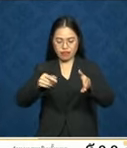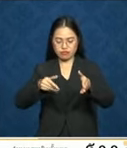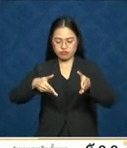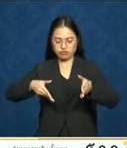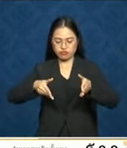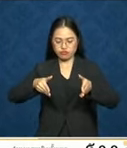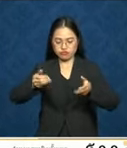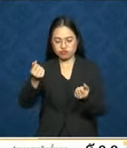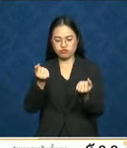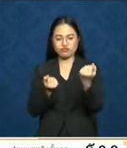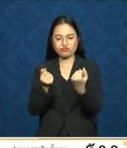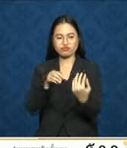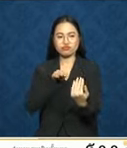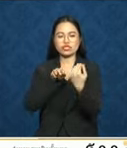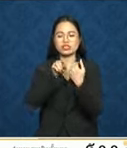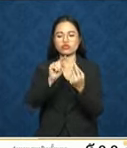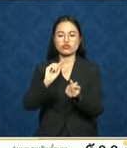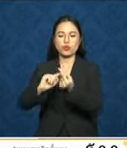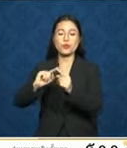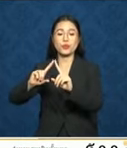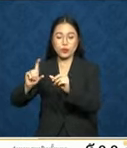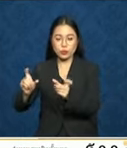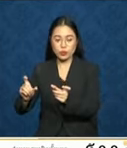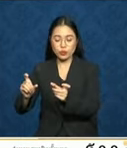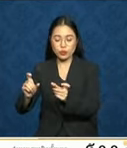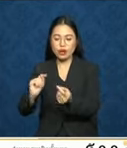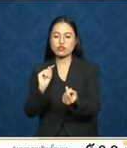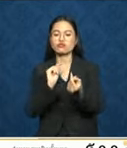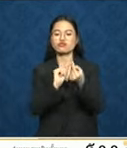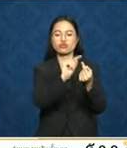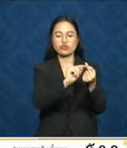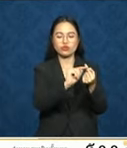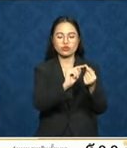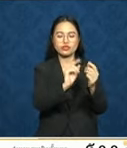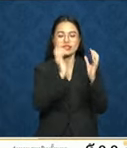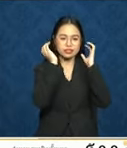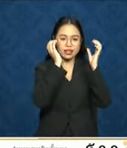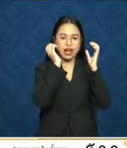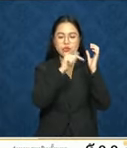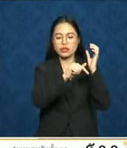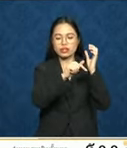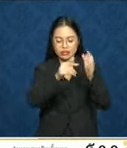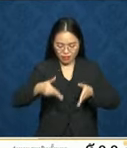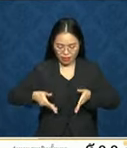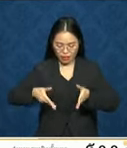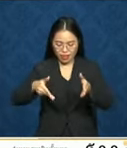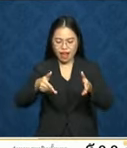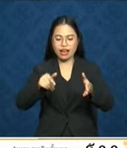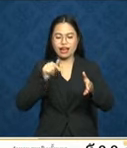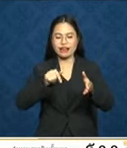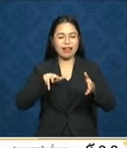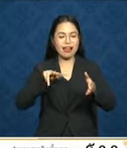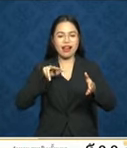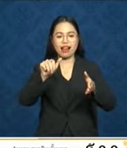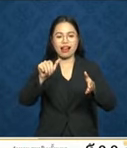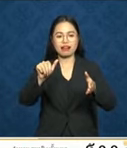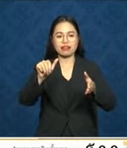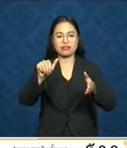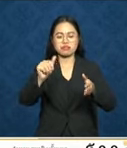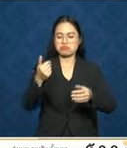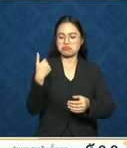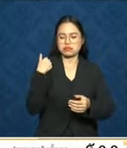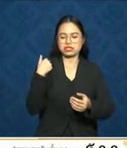างผ่านไปทั้งจังหวัดเพชรบูรณ์รวมถึงไปถึงสระบุรีนะครับทางหลวงเส้นนี้นะครับเป็นทางหลวงสายหลักแล้วก็มี